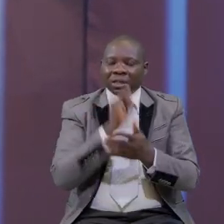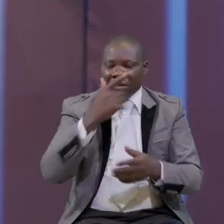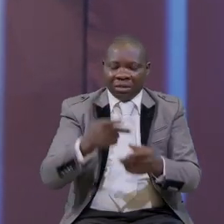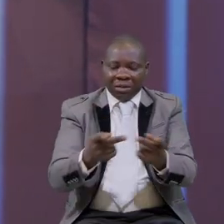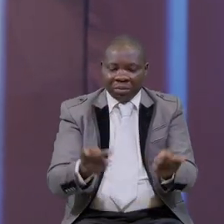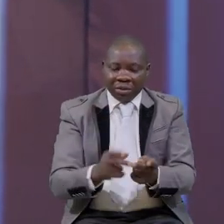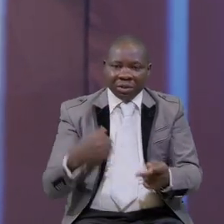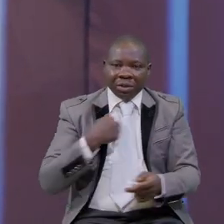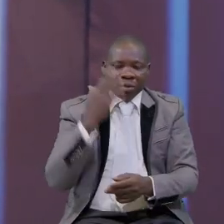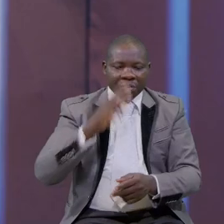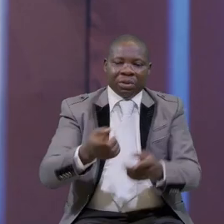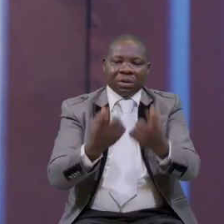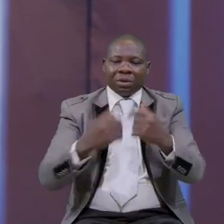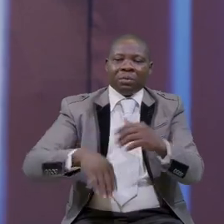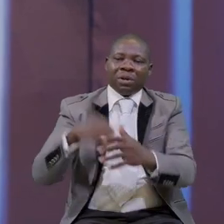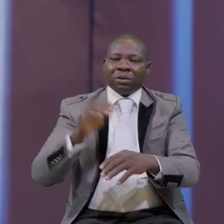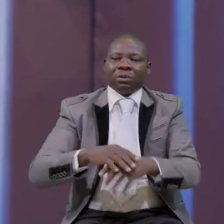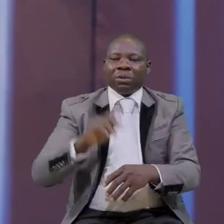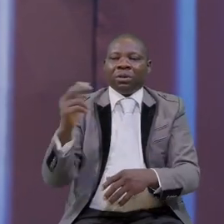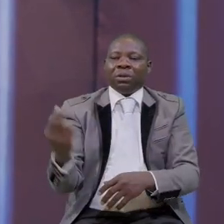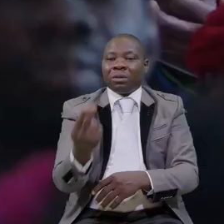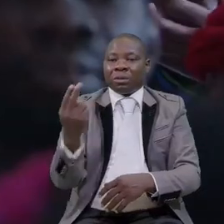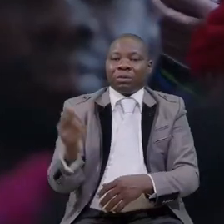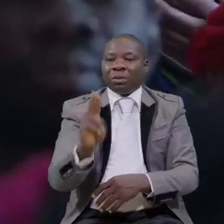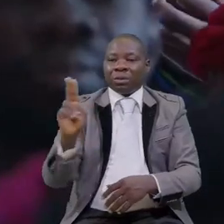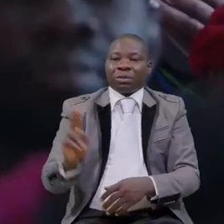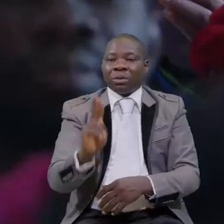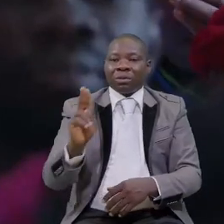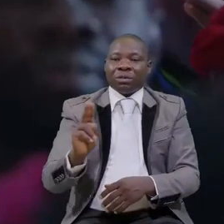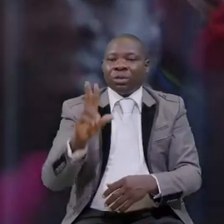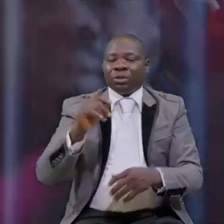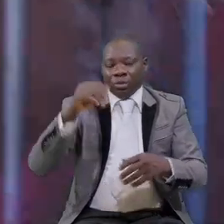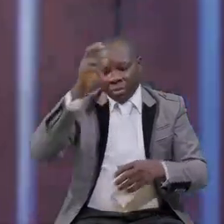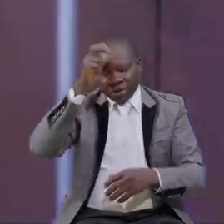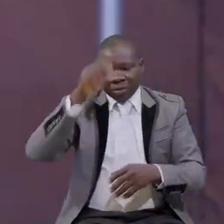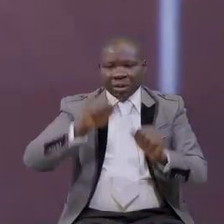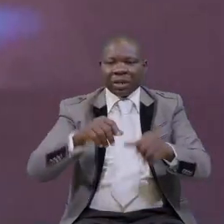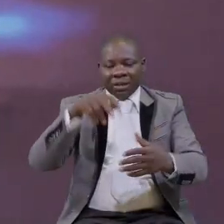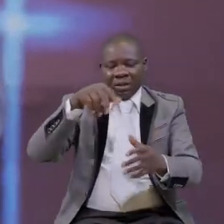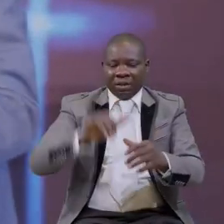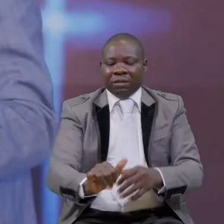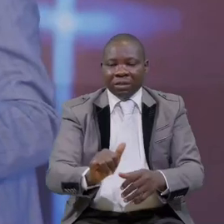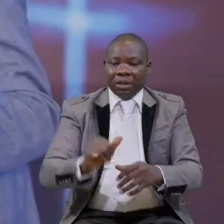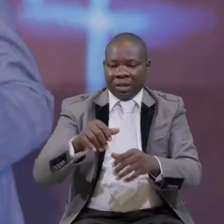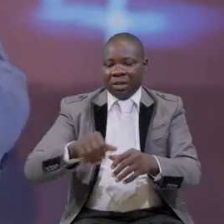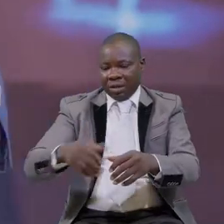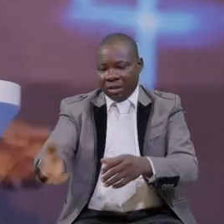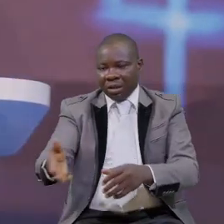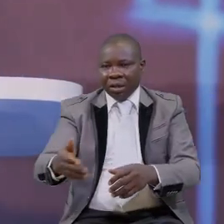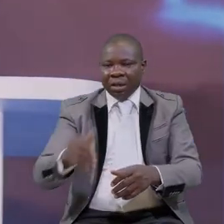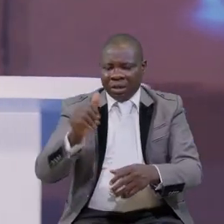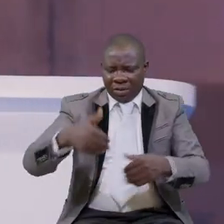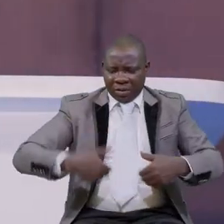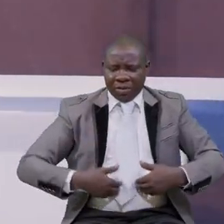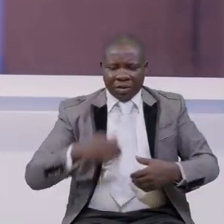le jeudi. Aucun démon ne peut rester autour. Une jeune fille adolescente a